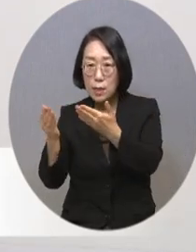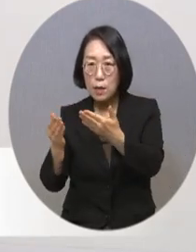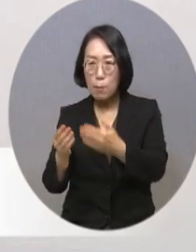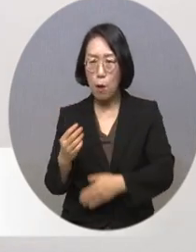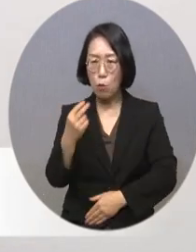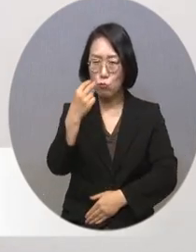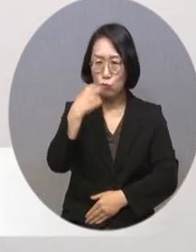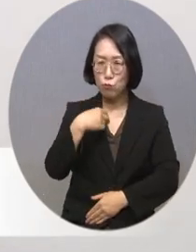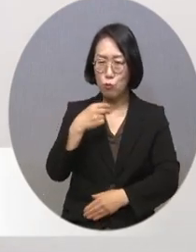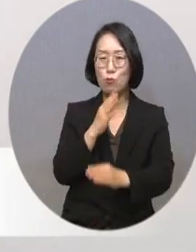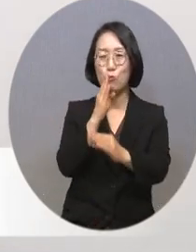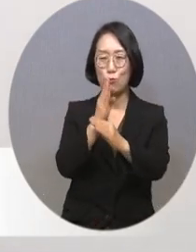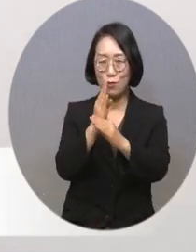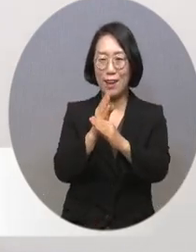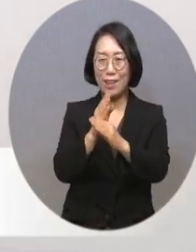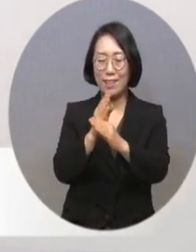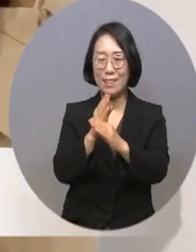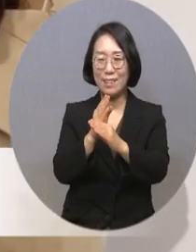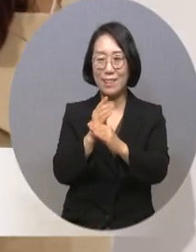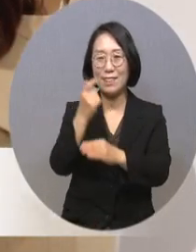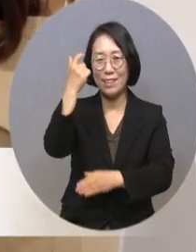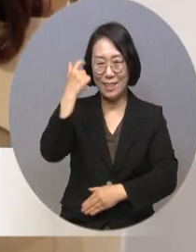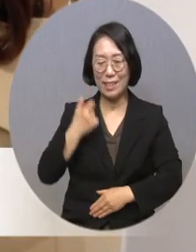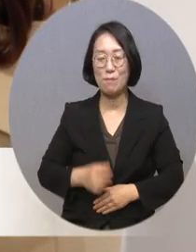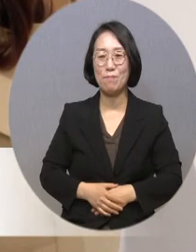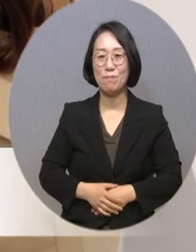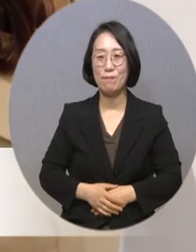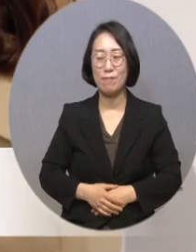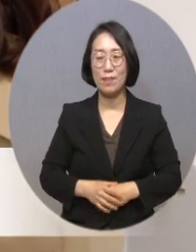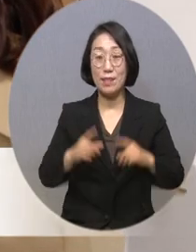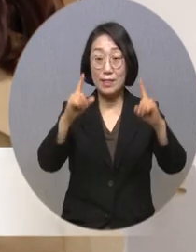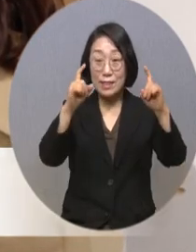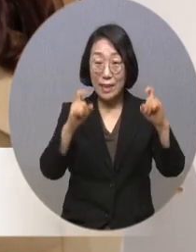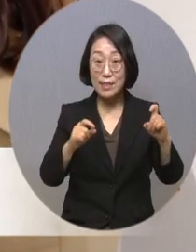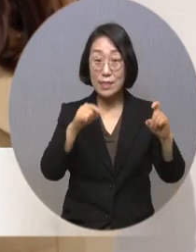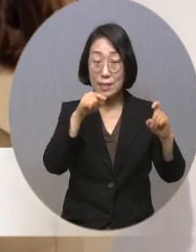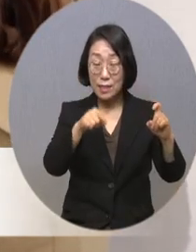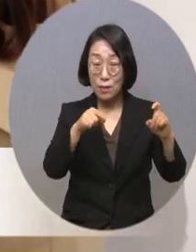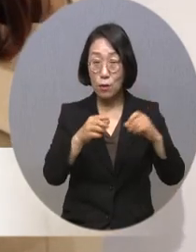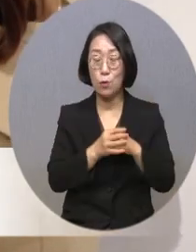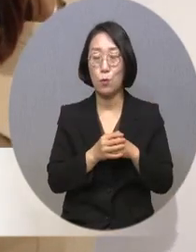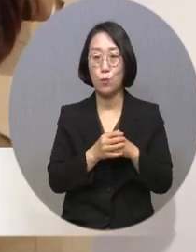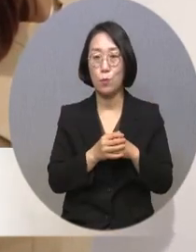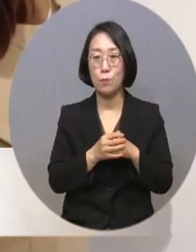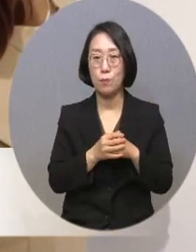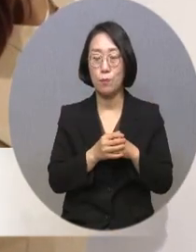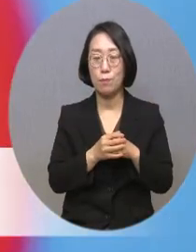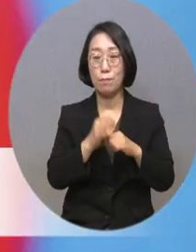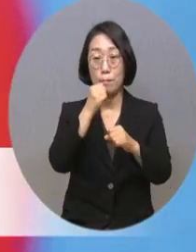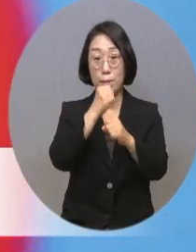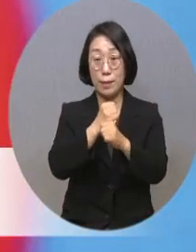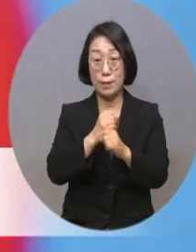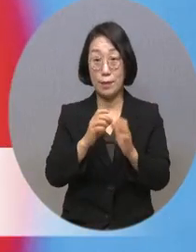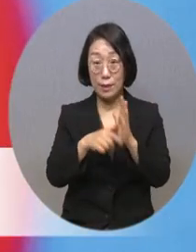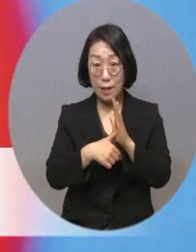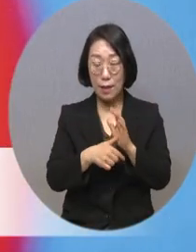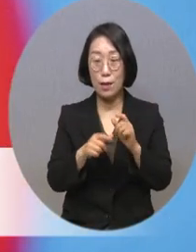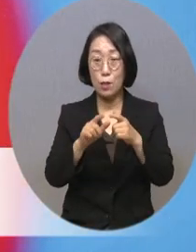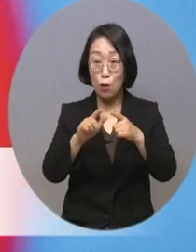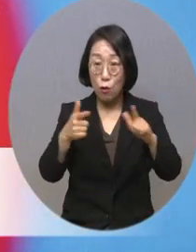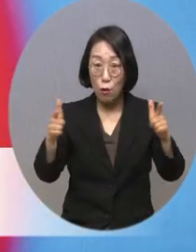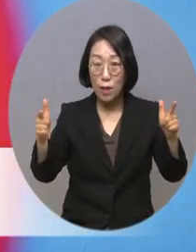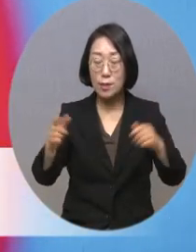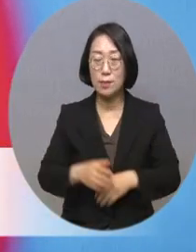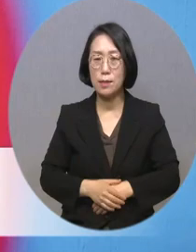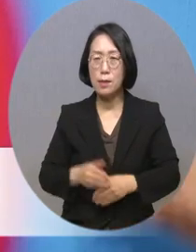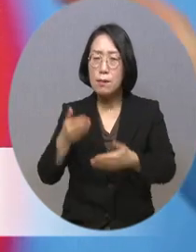경계에서 항상 작업을 하고 있습니다. 그리고 그동안 사진을 가지고 하는 차원에서 어떤 그런 많은 것들은